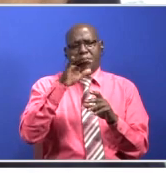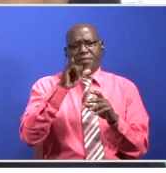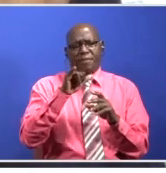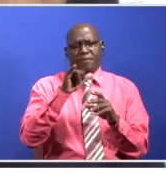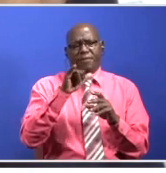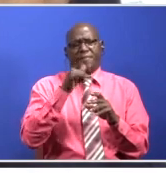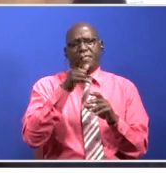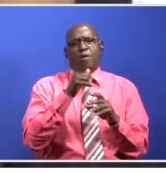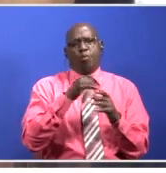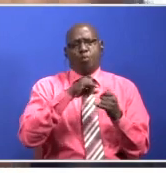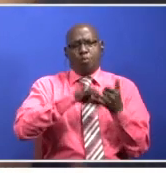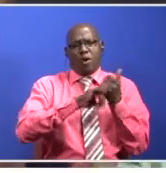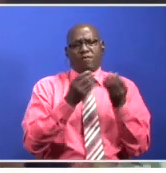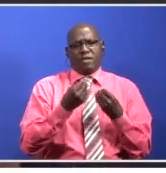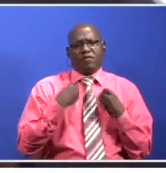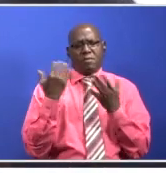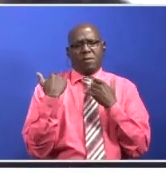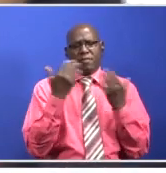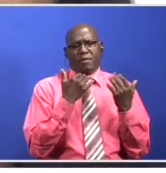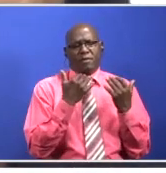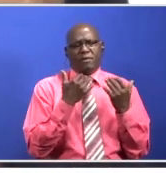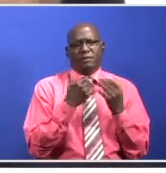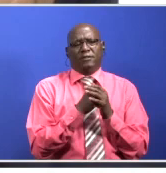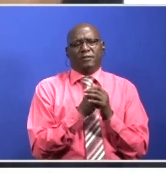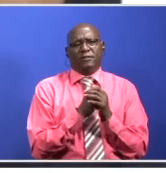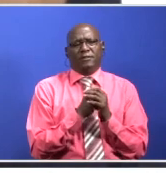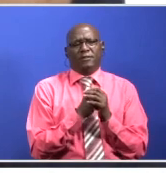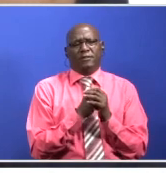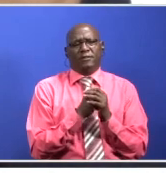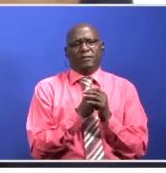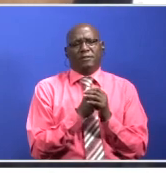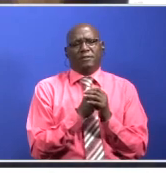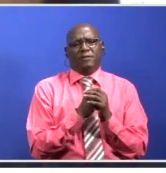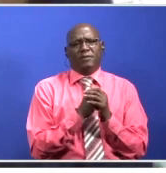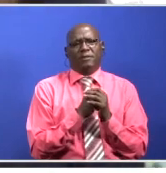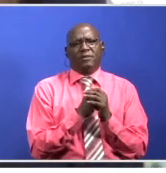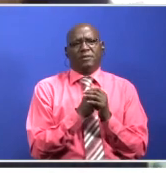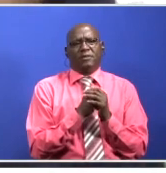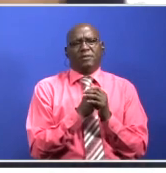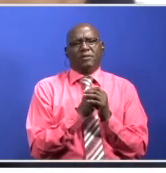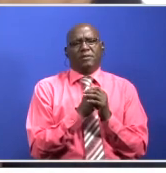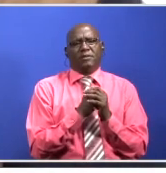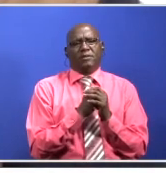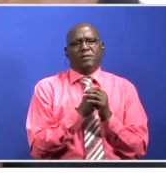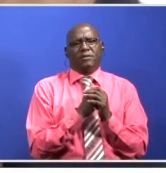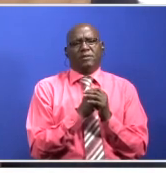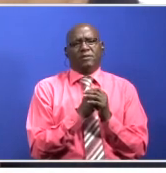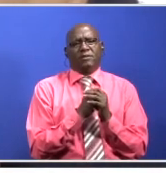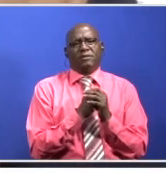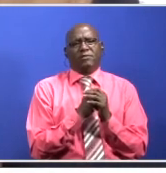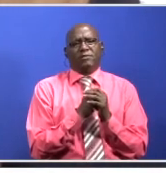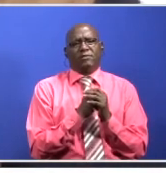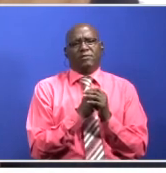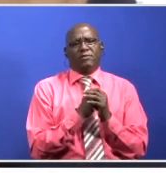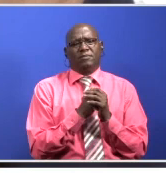akaniwekea maji nioge, kufanya hivi kwa kichwa, nywele yote ikamwagika. Sasa ikabakia kama hapa unyuso.